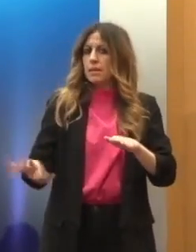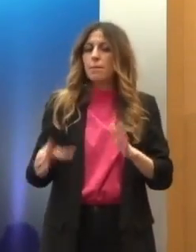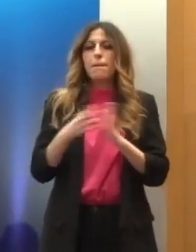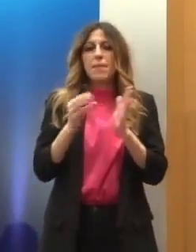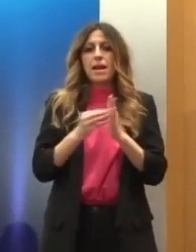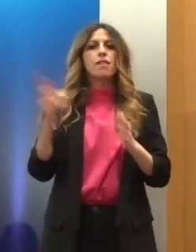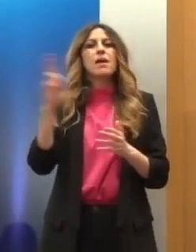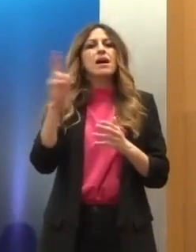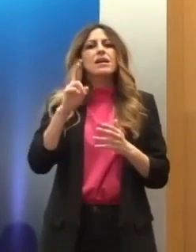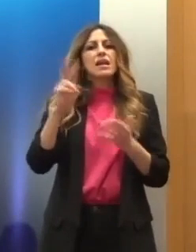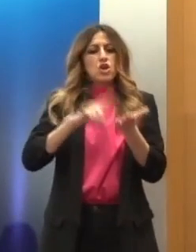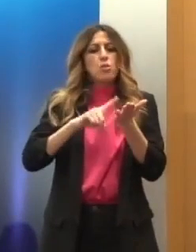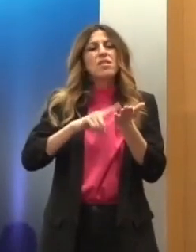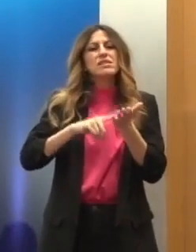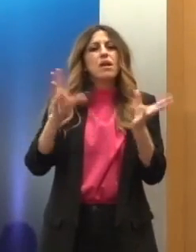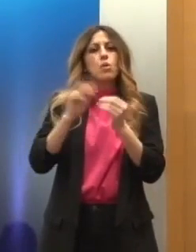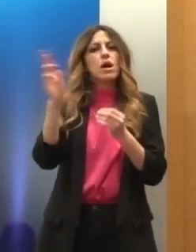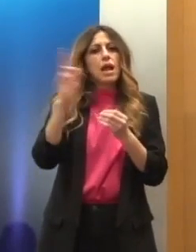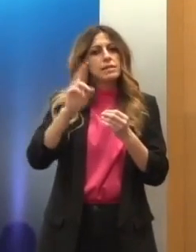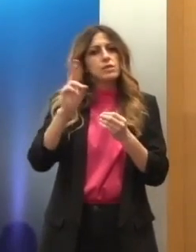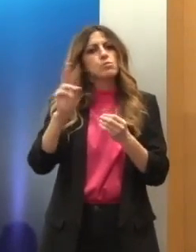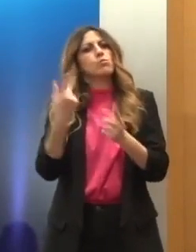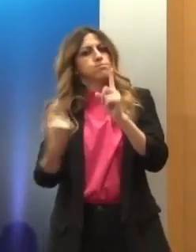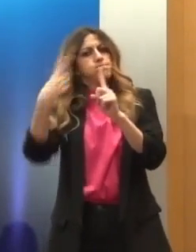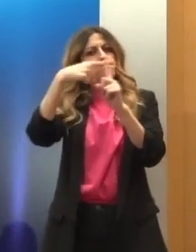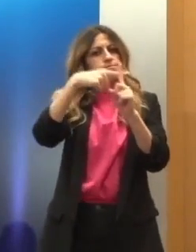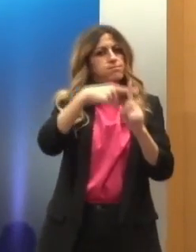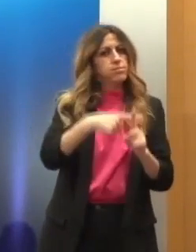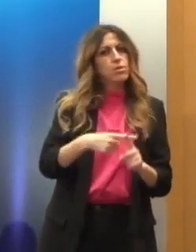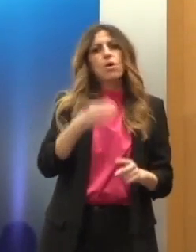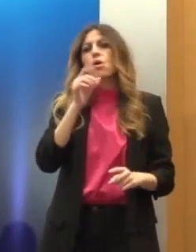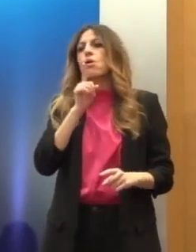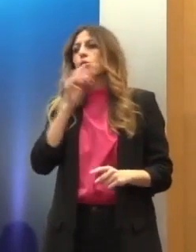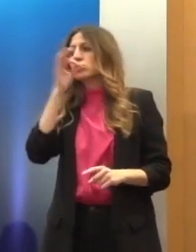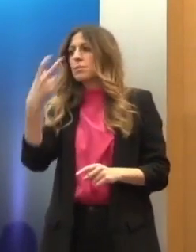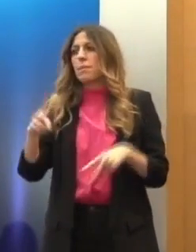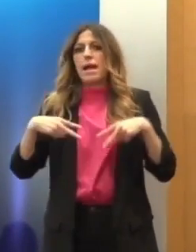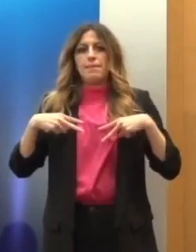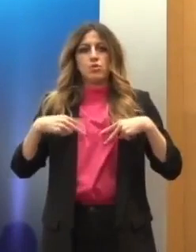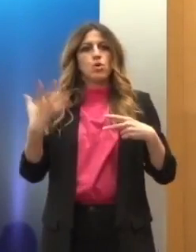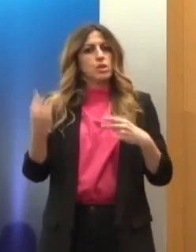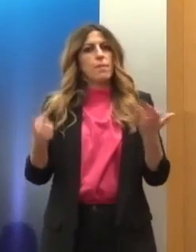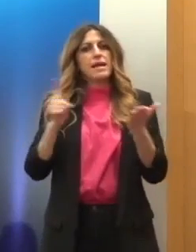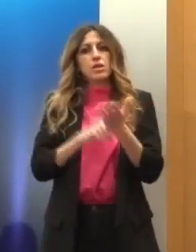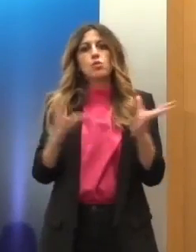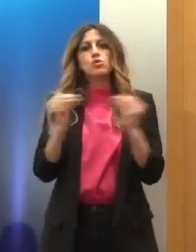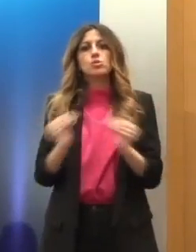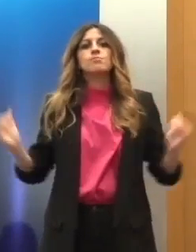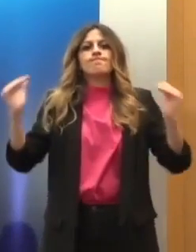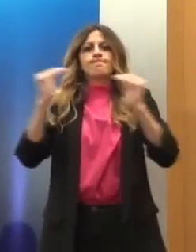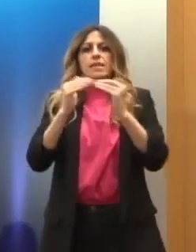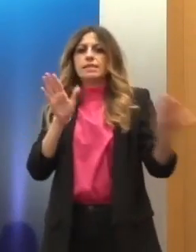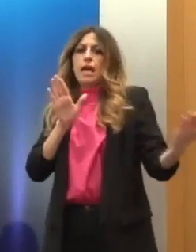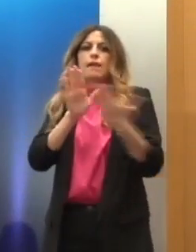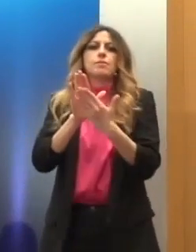νομοθεσία. Αναθεωρήθηκε, όπως ανέφερε και ο Υπουργός, ο νόμος για την ίση μεταχείριση, ενισχύοντας τις αρμοδιότητες